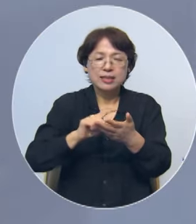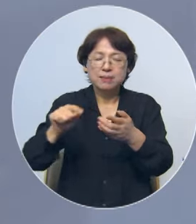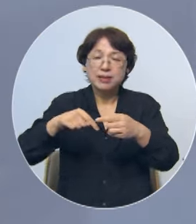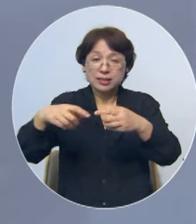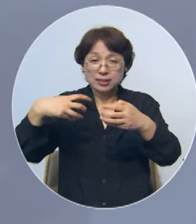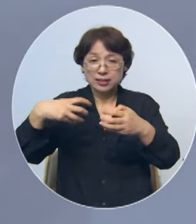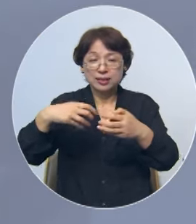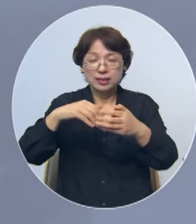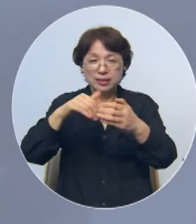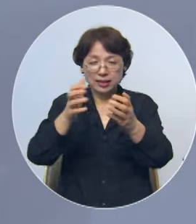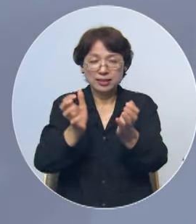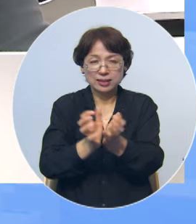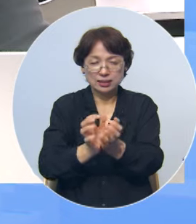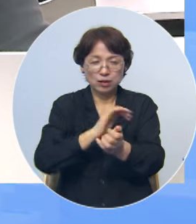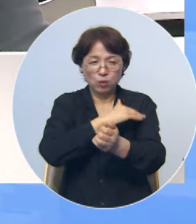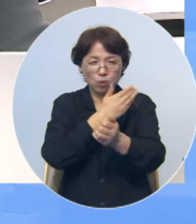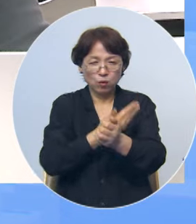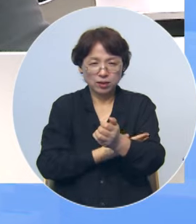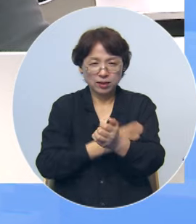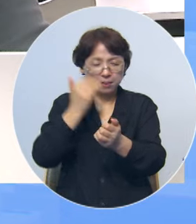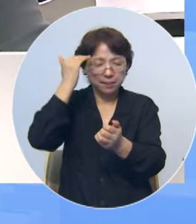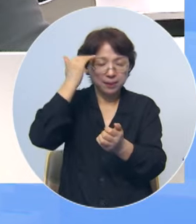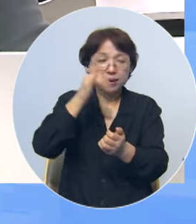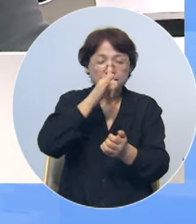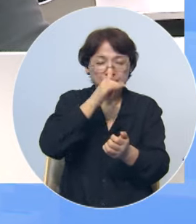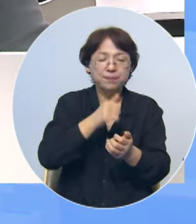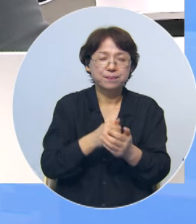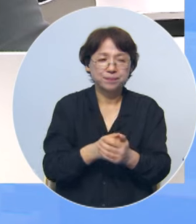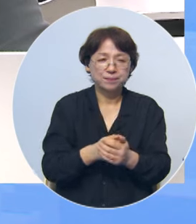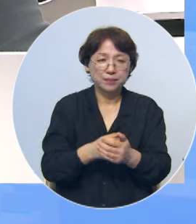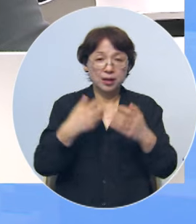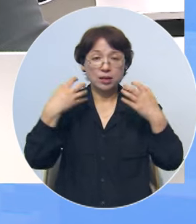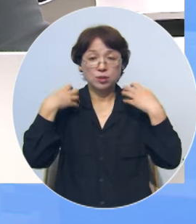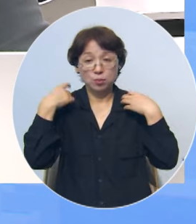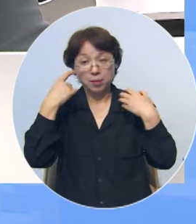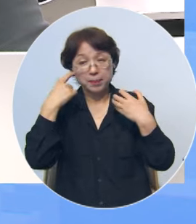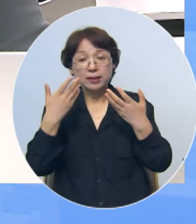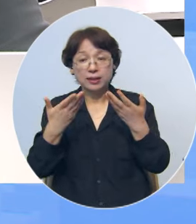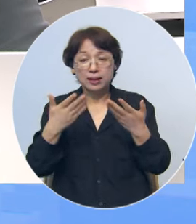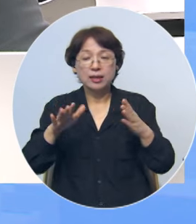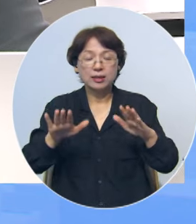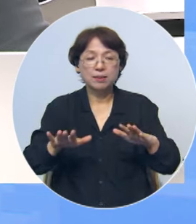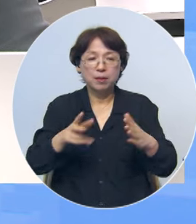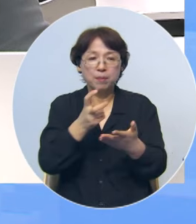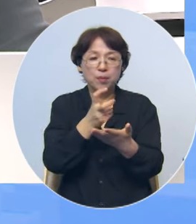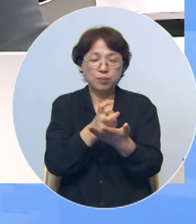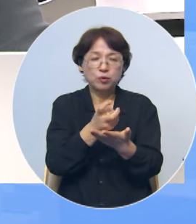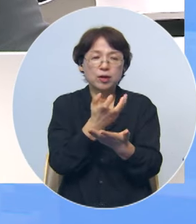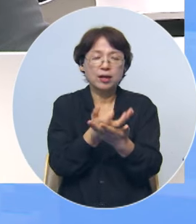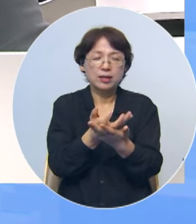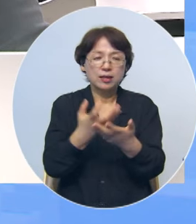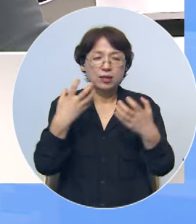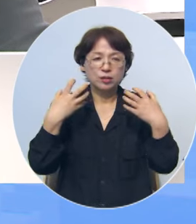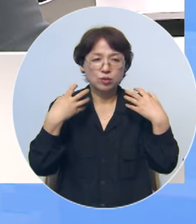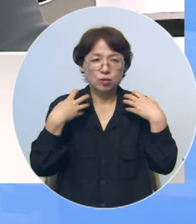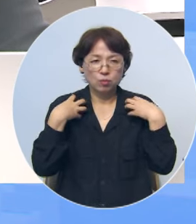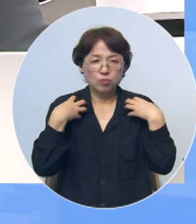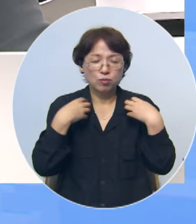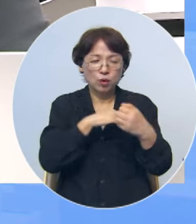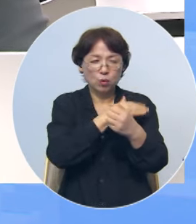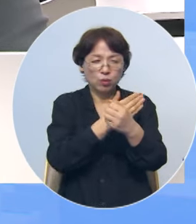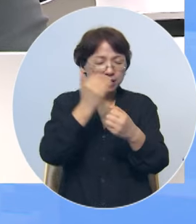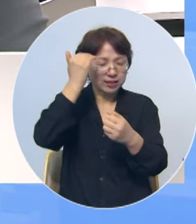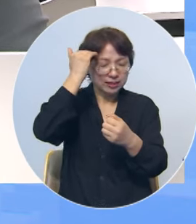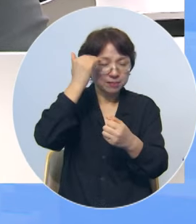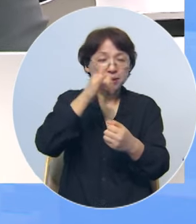것으로 우려했습니다. 자, 그런데 정부가 판단하기에 이번 법률안에는 정부의 고유한 권한을